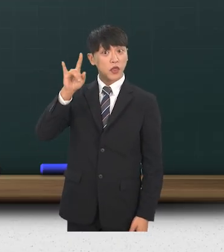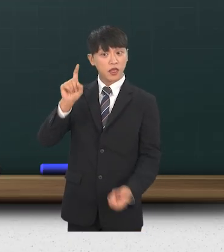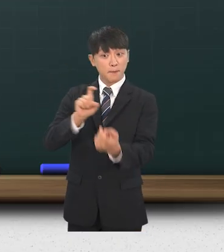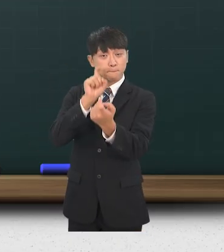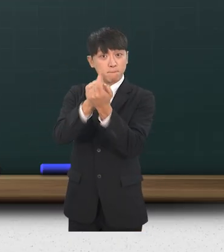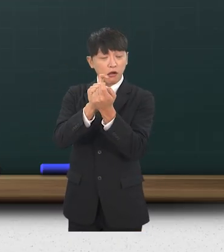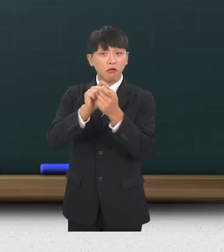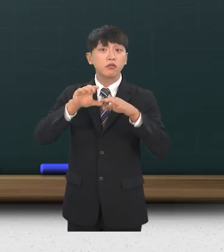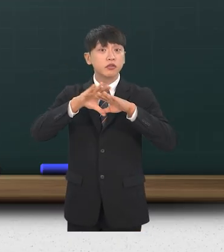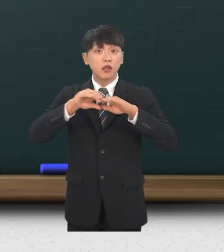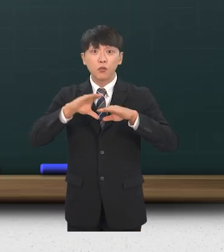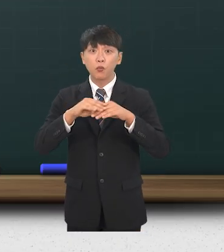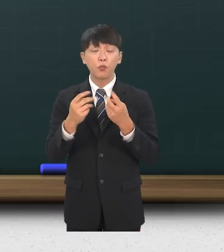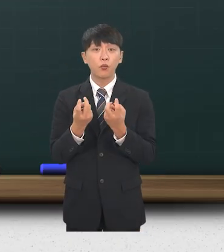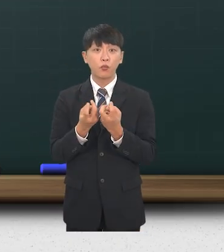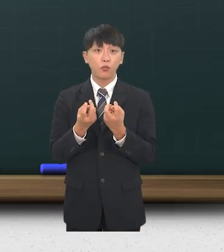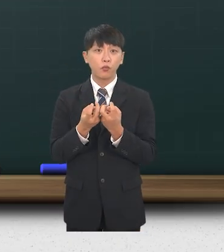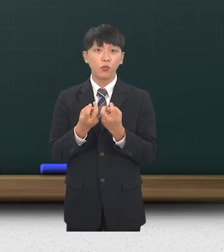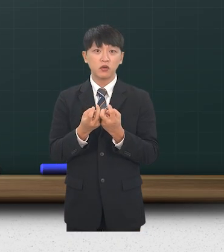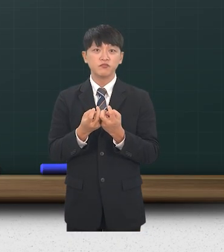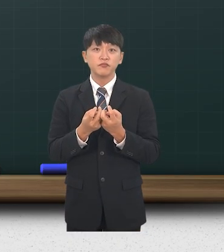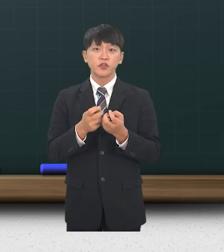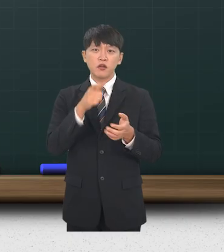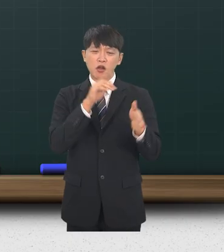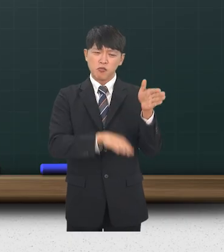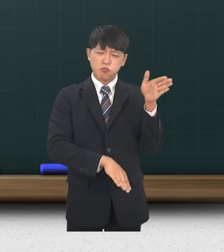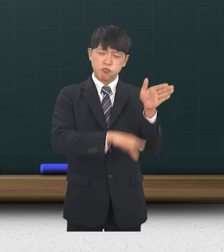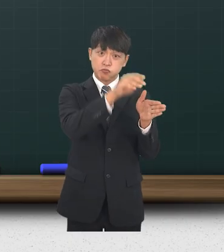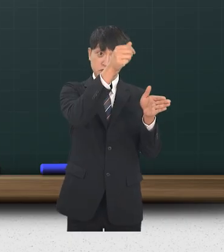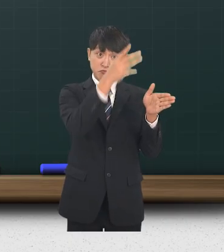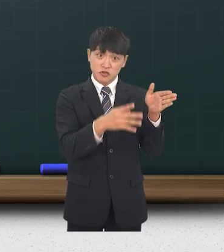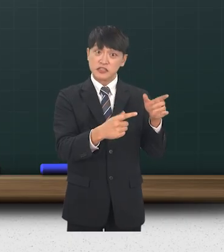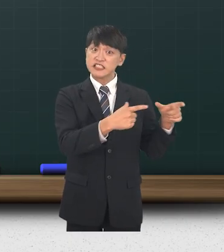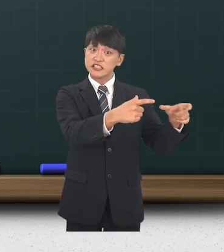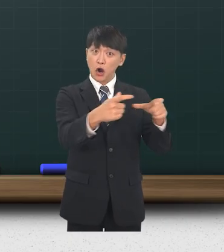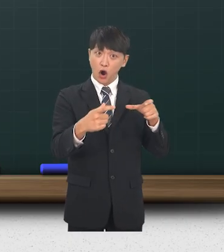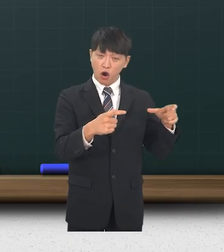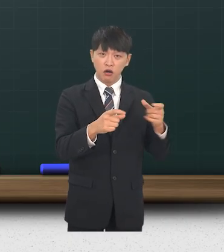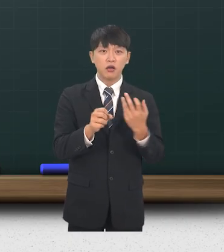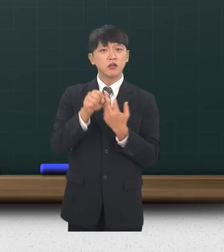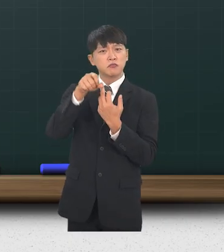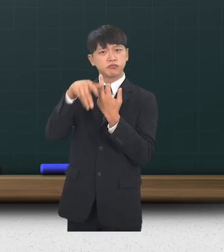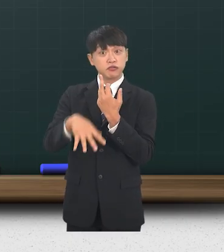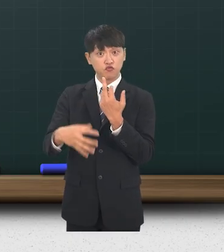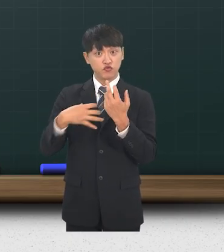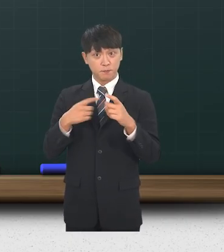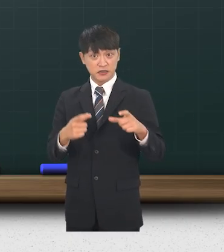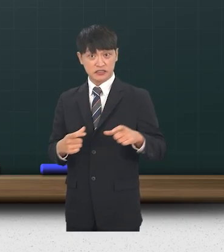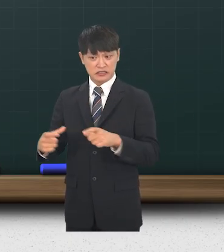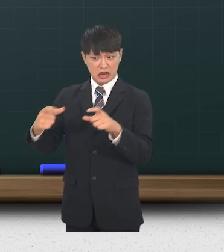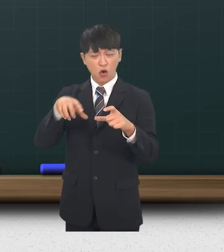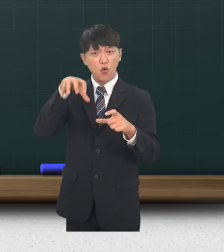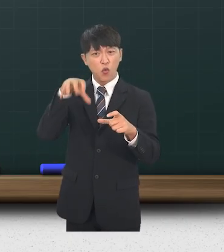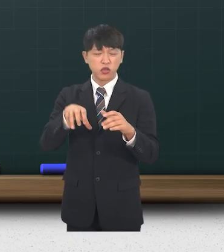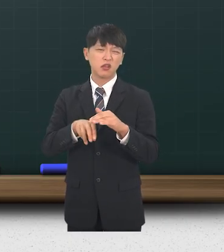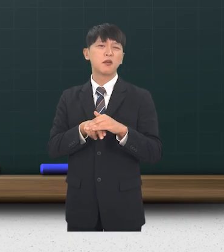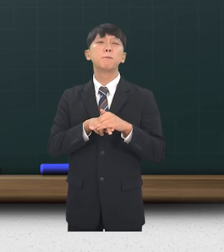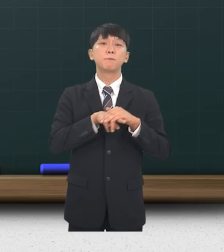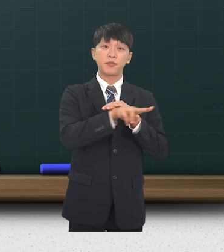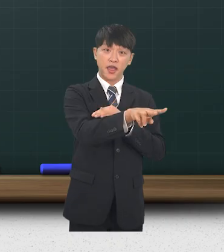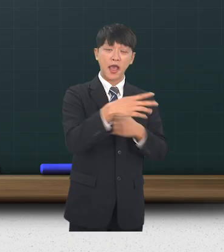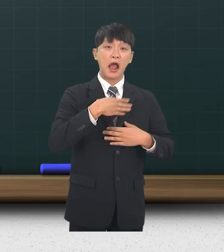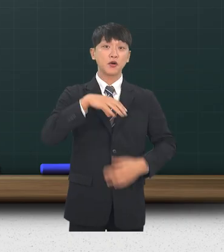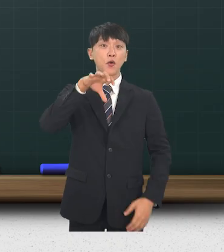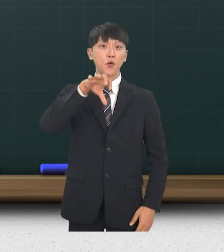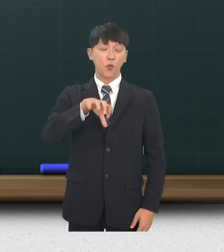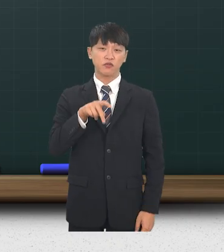어떻게 대처해야 할까요? 자주 물에 잠기는 지역이나 산사태 위험 지역 등의 위험한 곳은 피하고